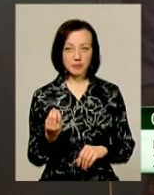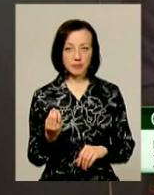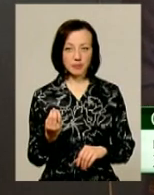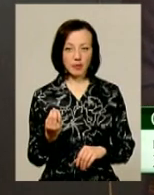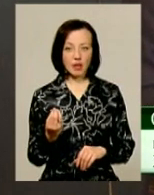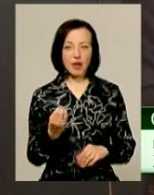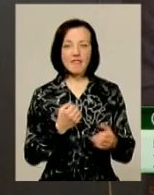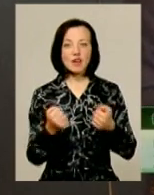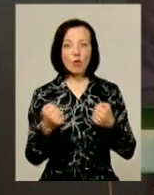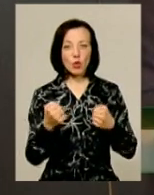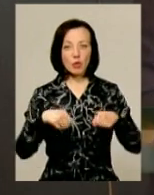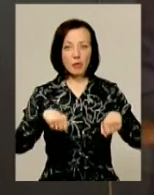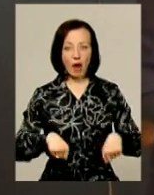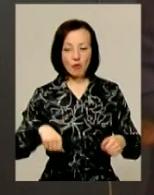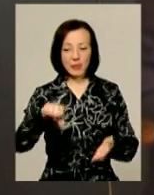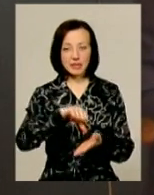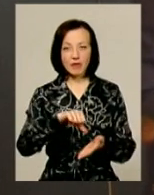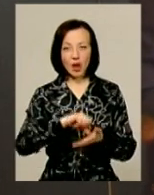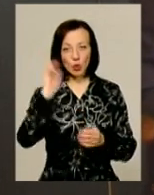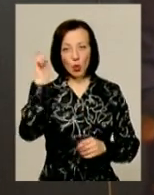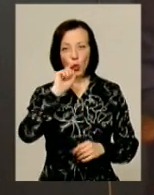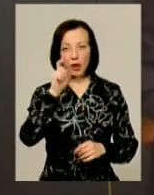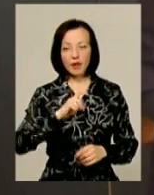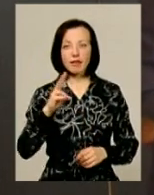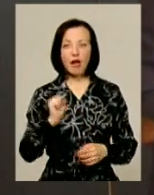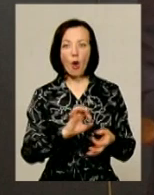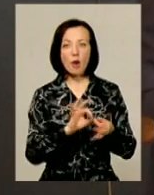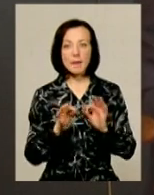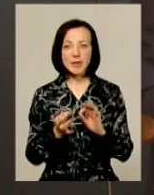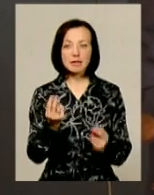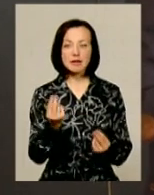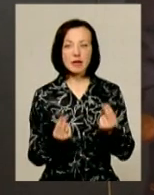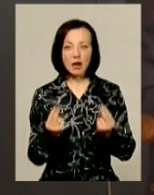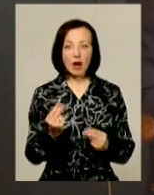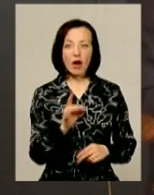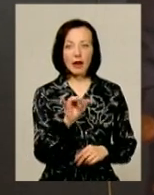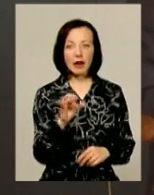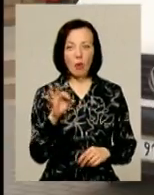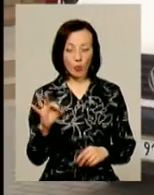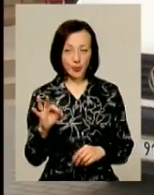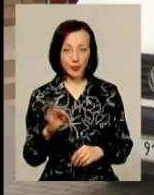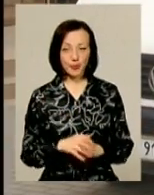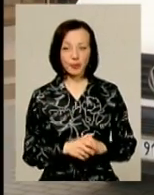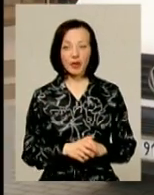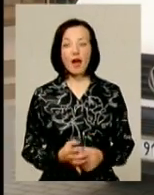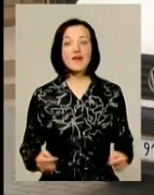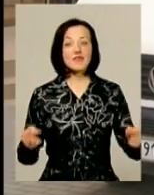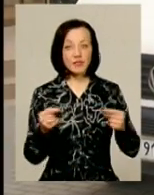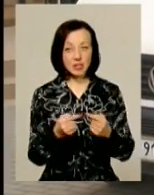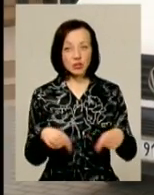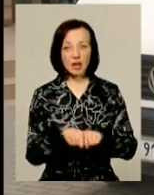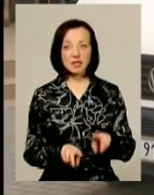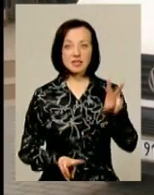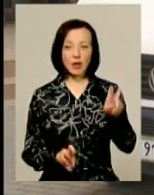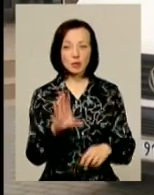якби виборюють право представляти Україну на Олімпійських іграх у Ріо-де-Жанейро. визначилася із так